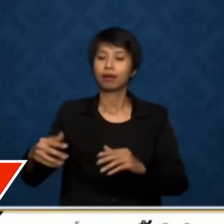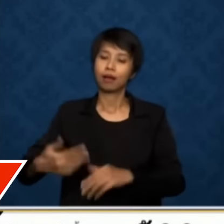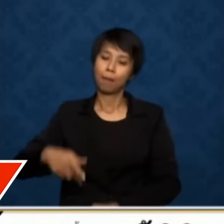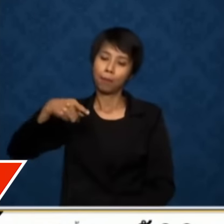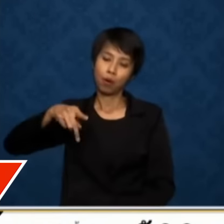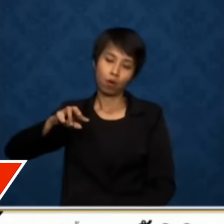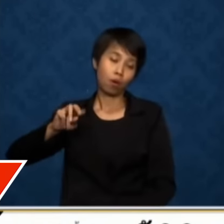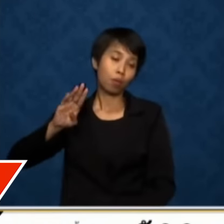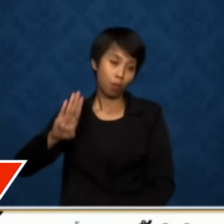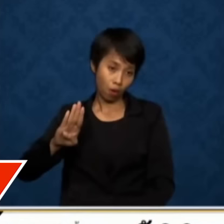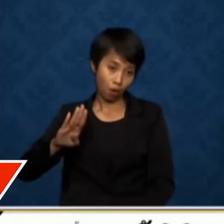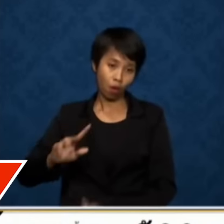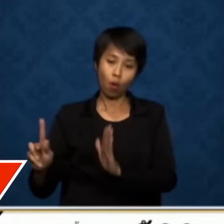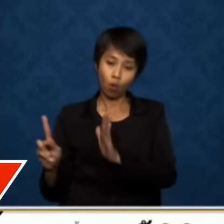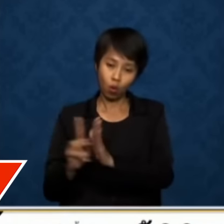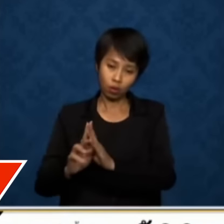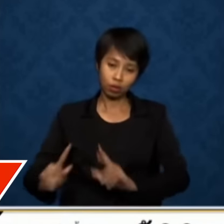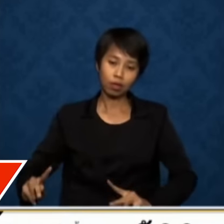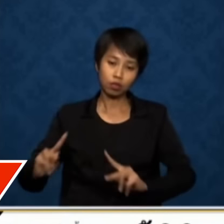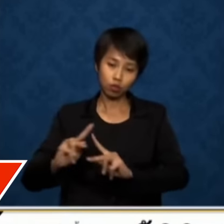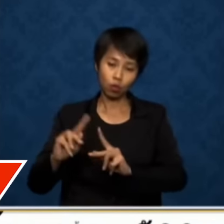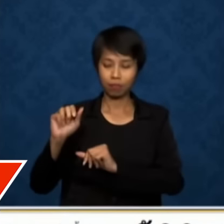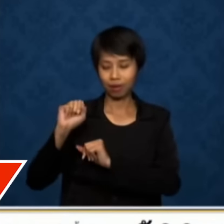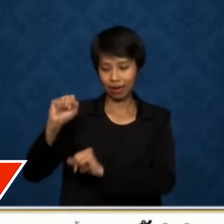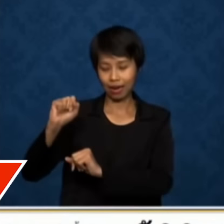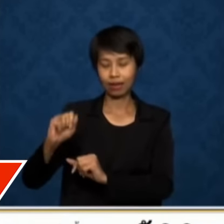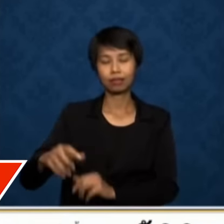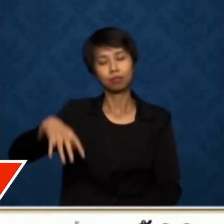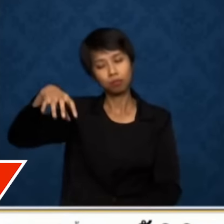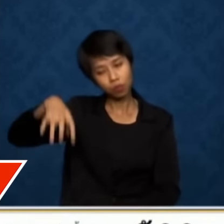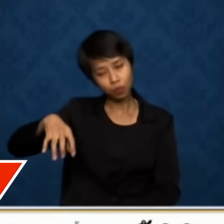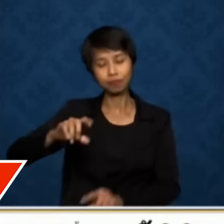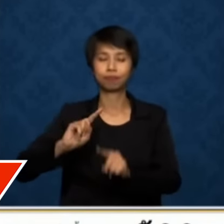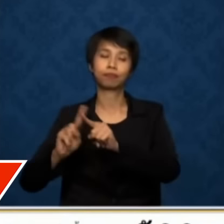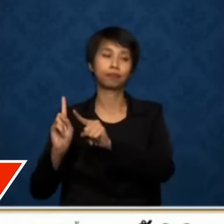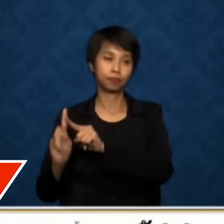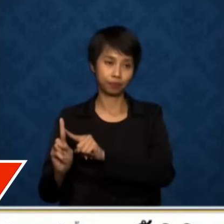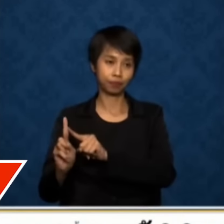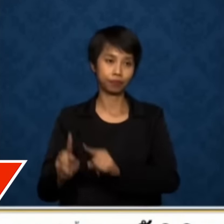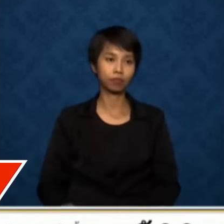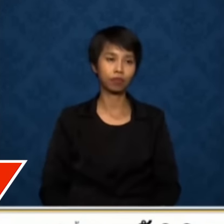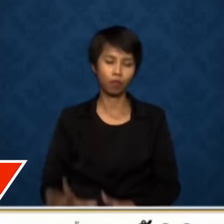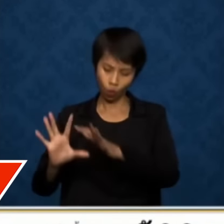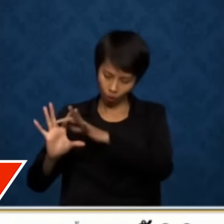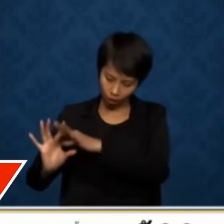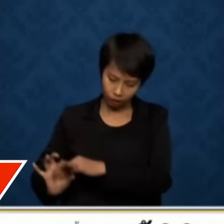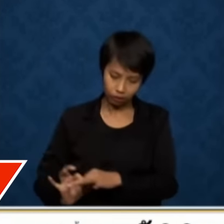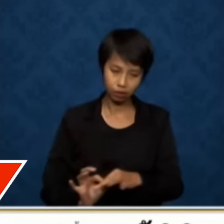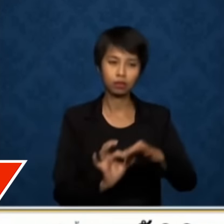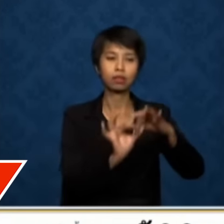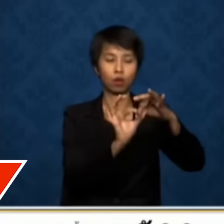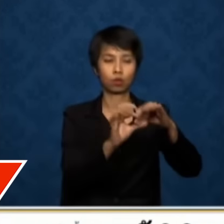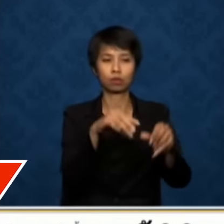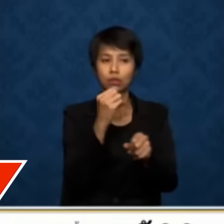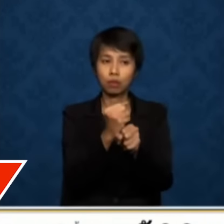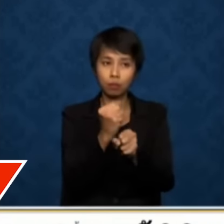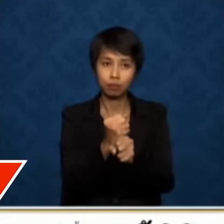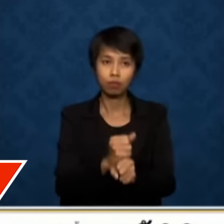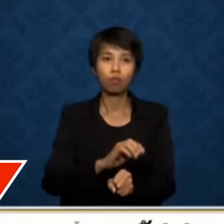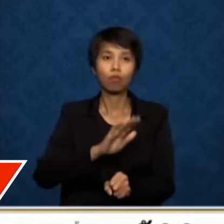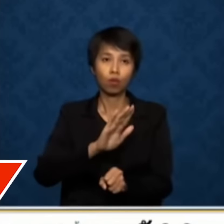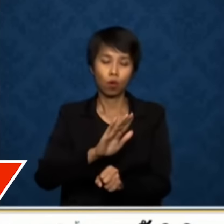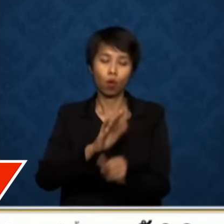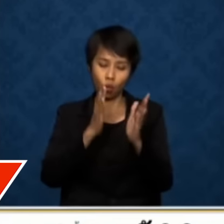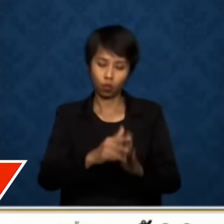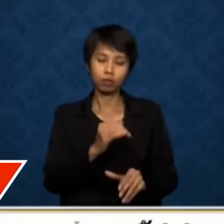จนถึงชั้นประกาศกระทรวงนะครับประกาศของกรมว่าสอดคล้องกับแนวทางการปฏิบัติของเจ้าหน้า